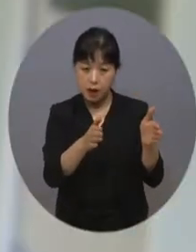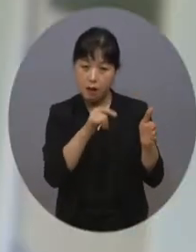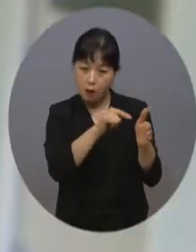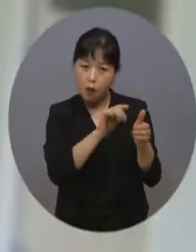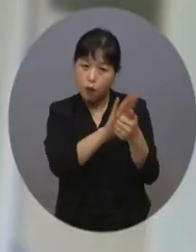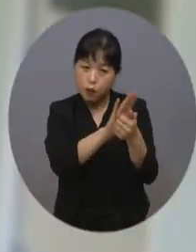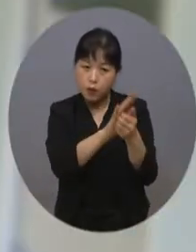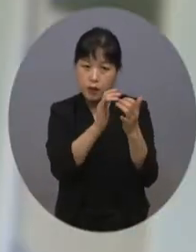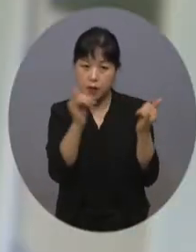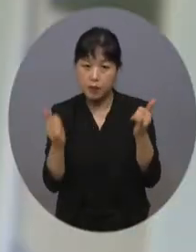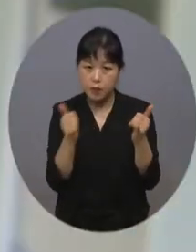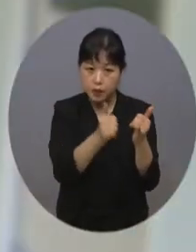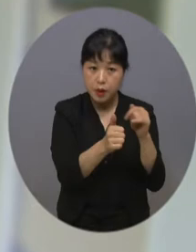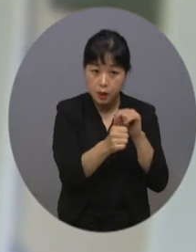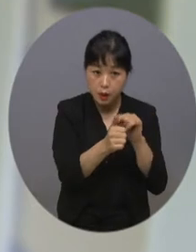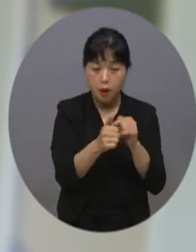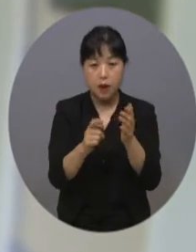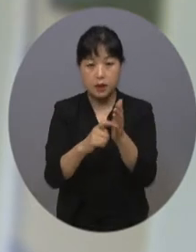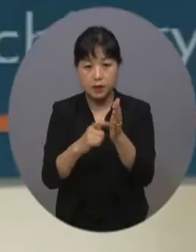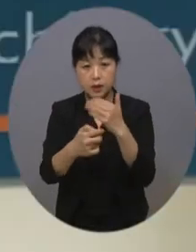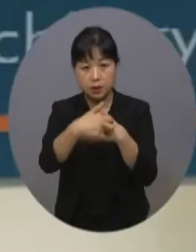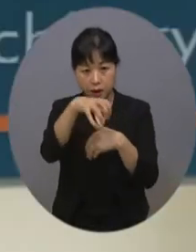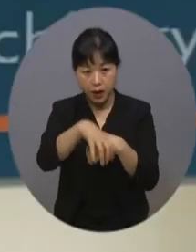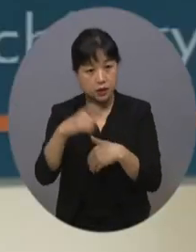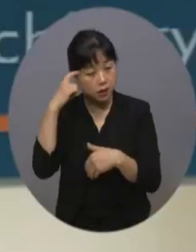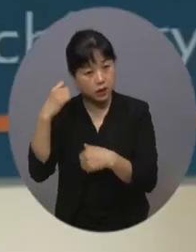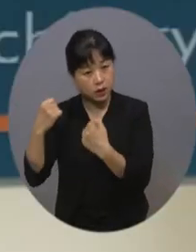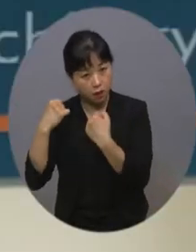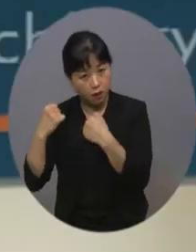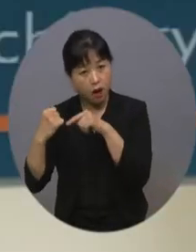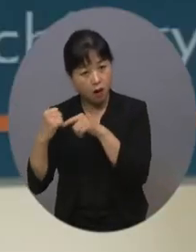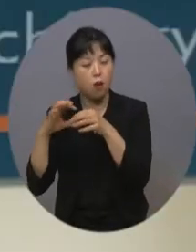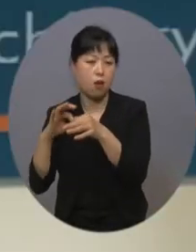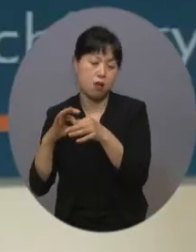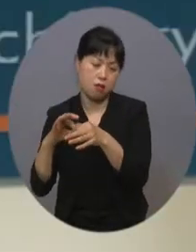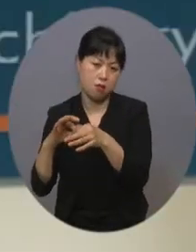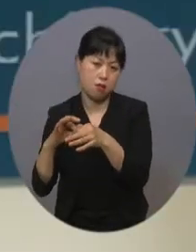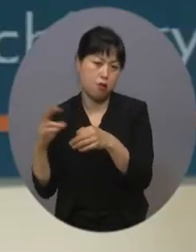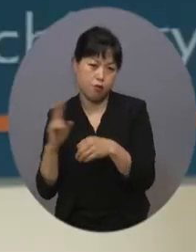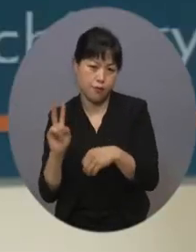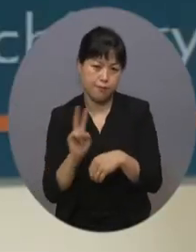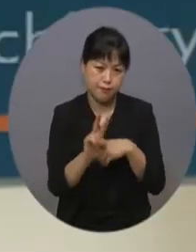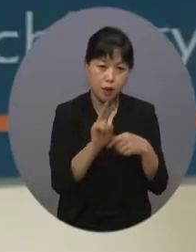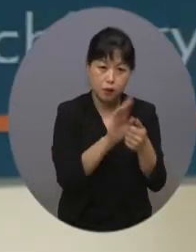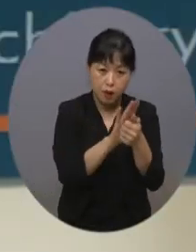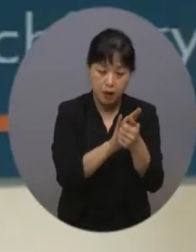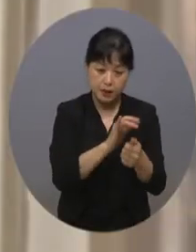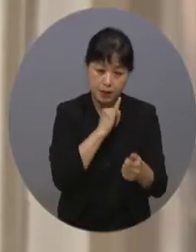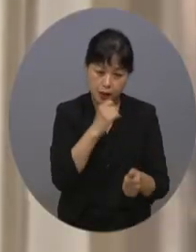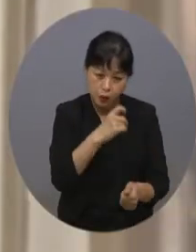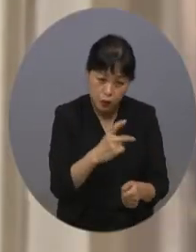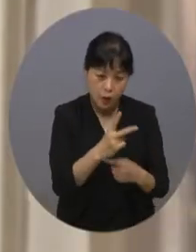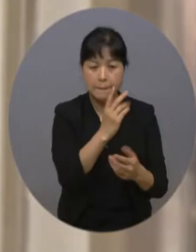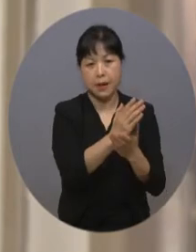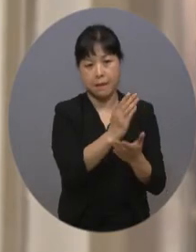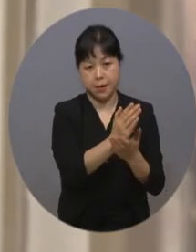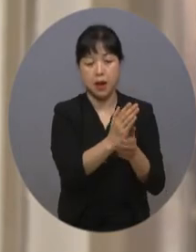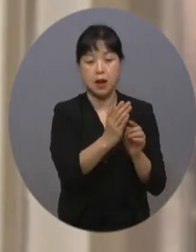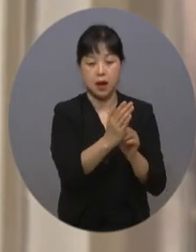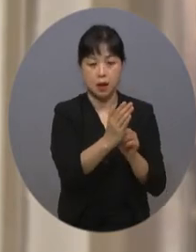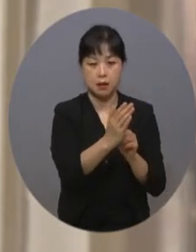응급의학과와 정신건강의학과가 협업해 자살 시도자에 대한 자살 재시도를 예방하는 데 목적을 두고